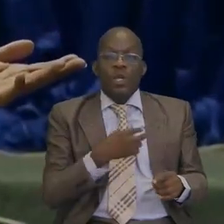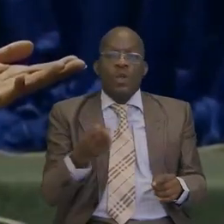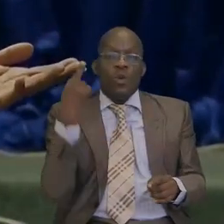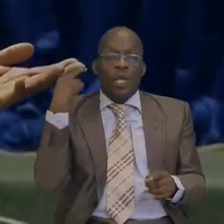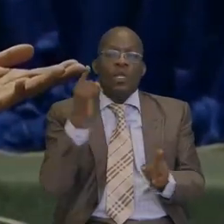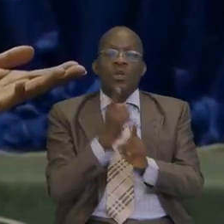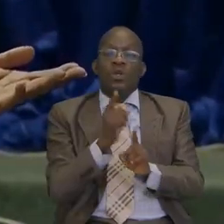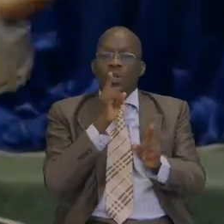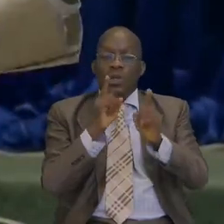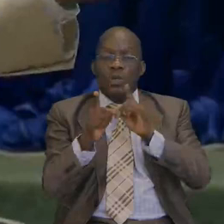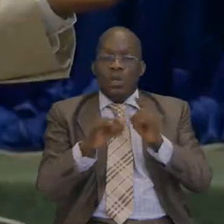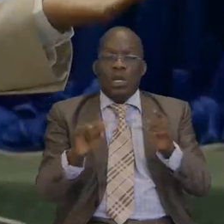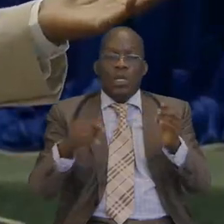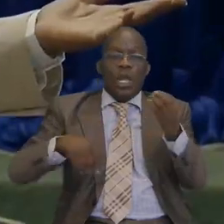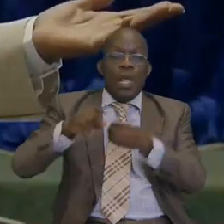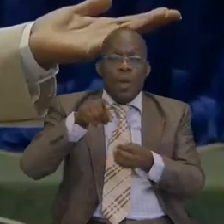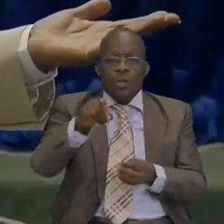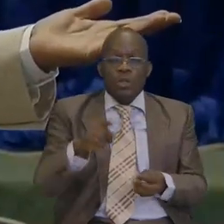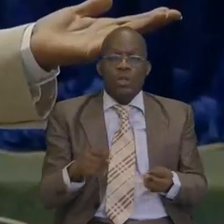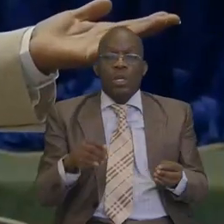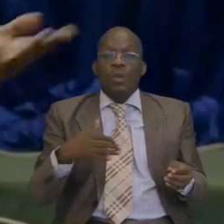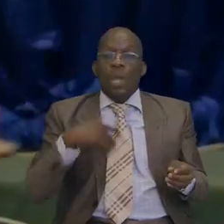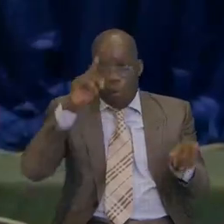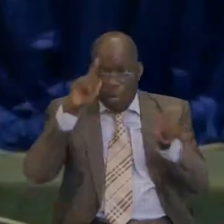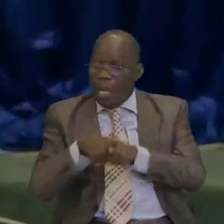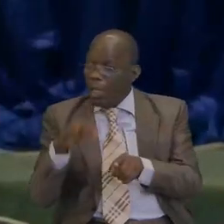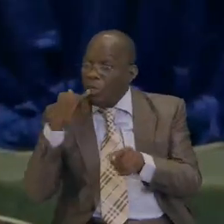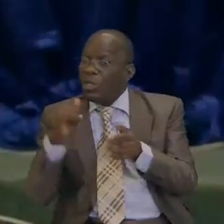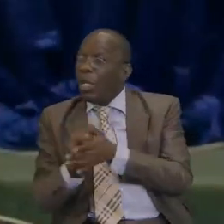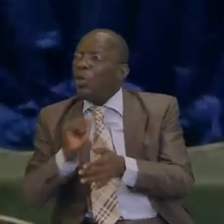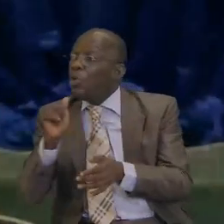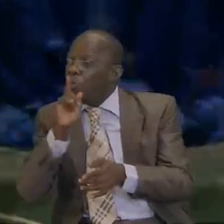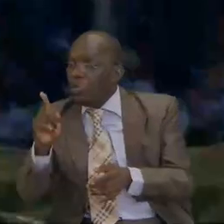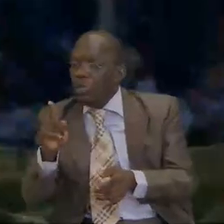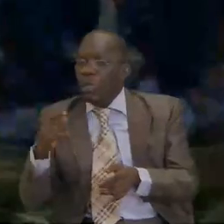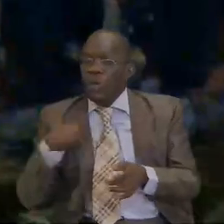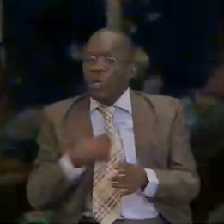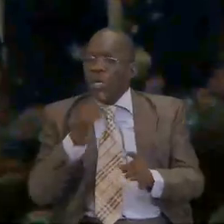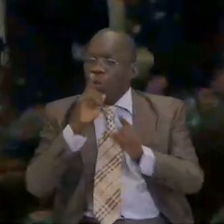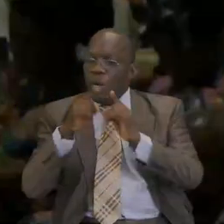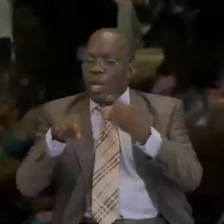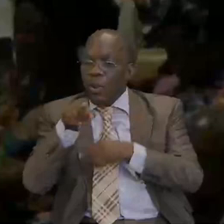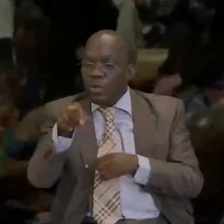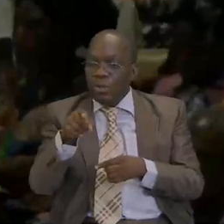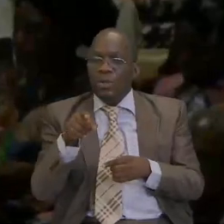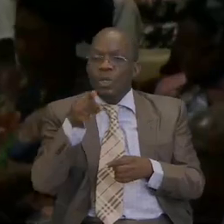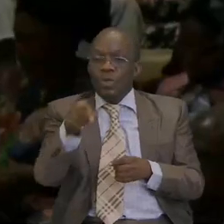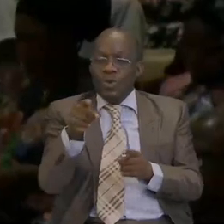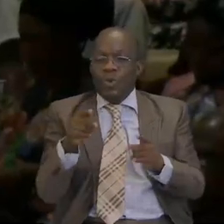On parlait de toi comme ça, hein? Mon frère, n'est-ce pas? Oui, on parlait de toi vraiment, hein? Et tu te